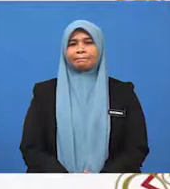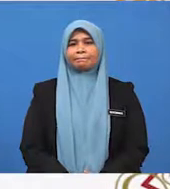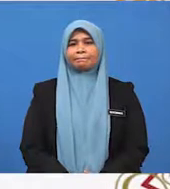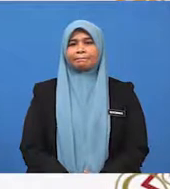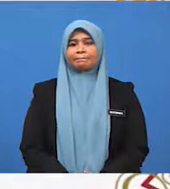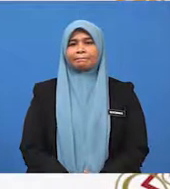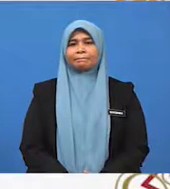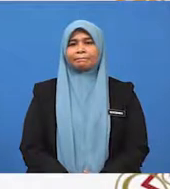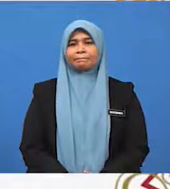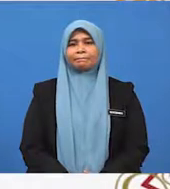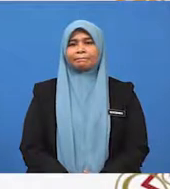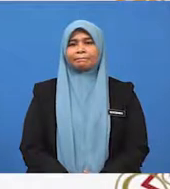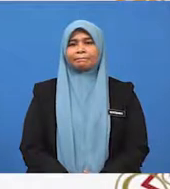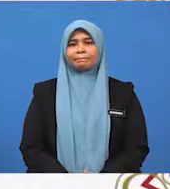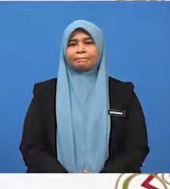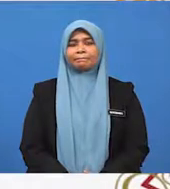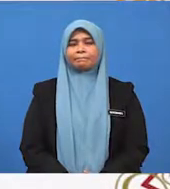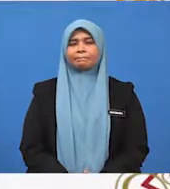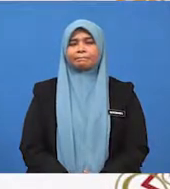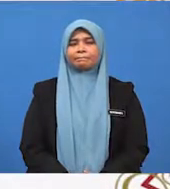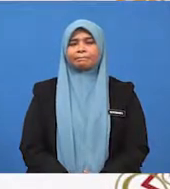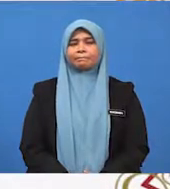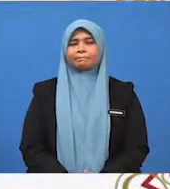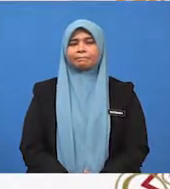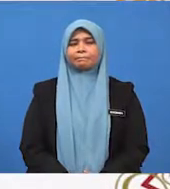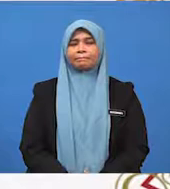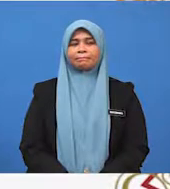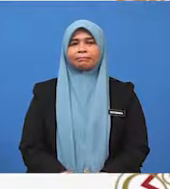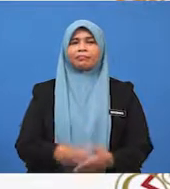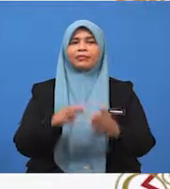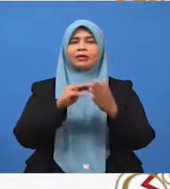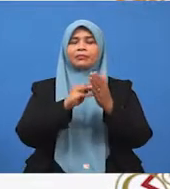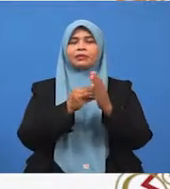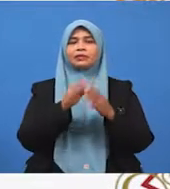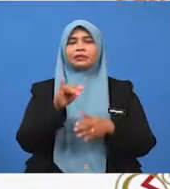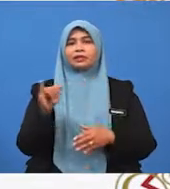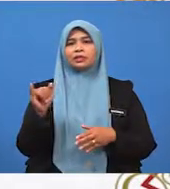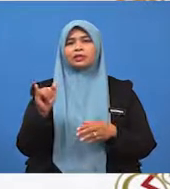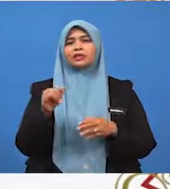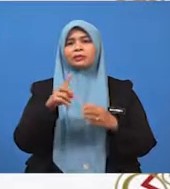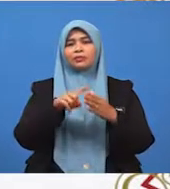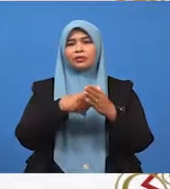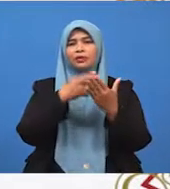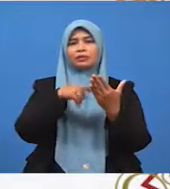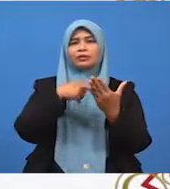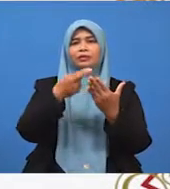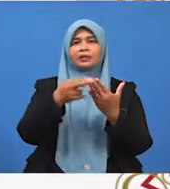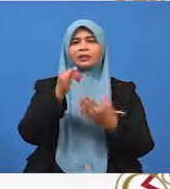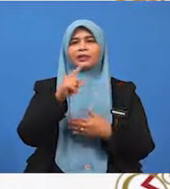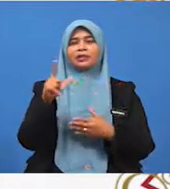hudan lin-nas wa bayyinat minal huda wal furqan. Shadaqallahu al-azim.